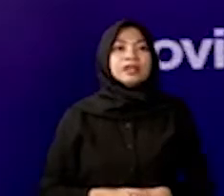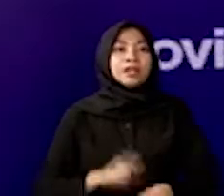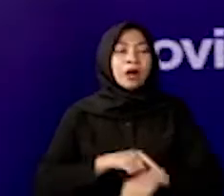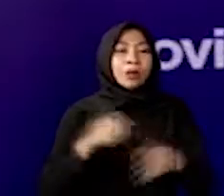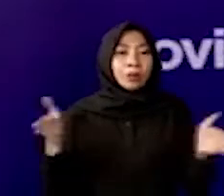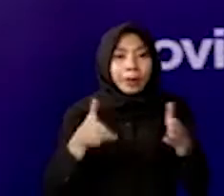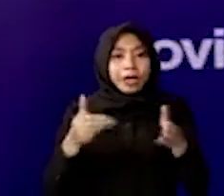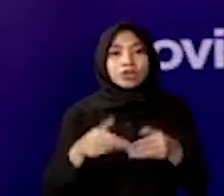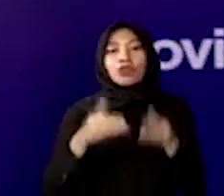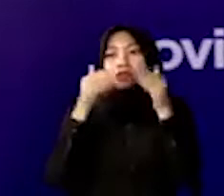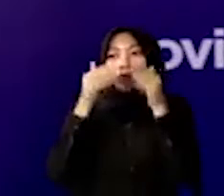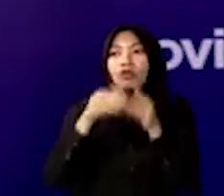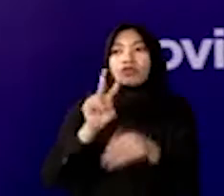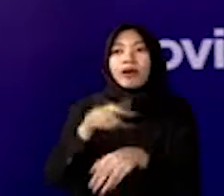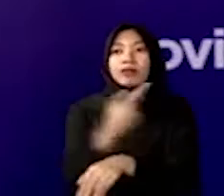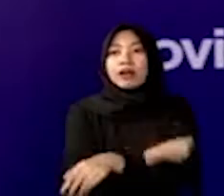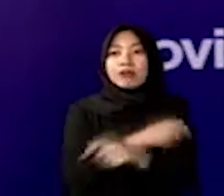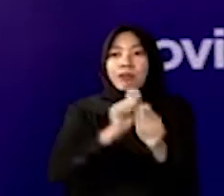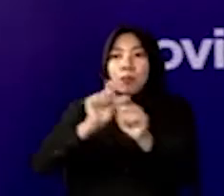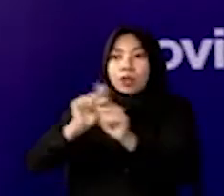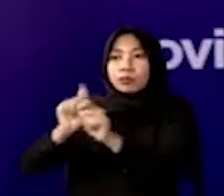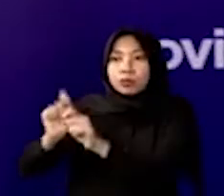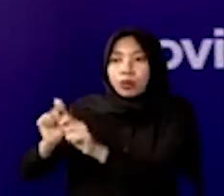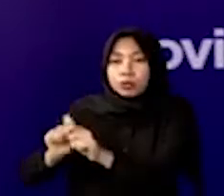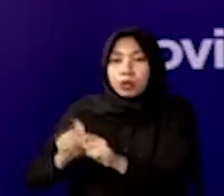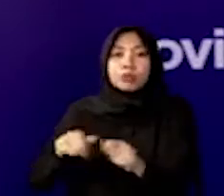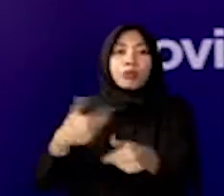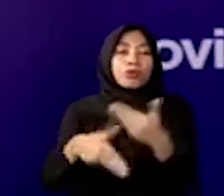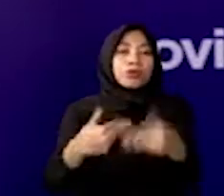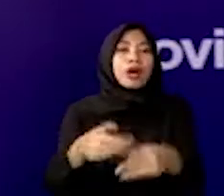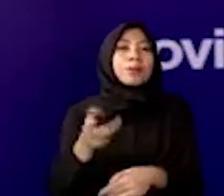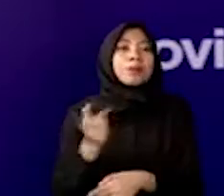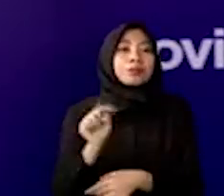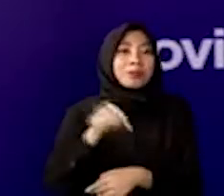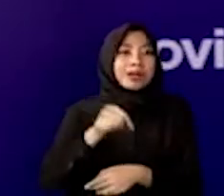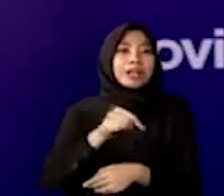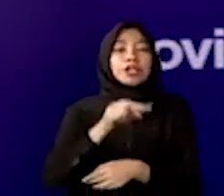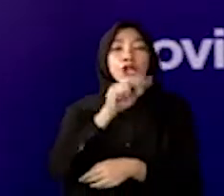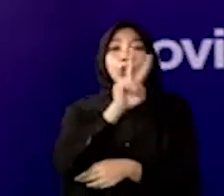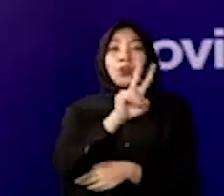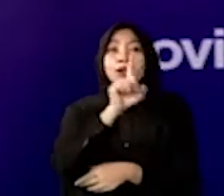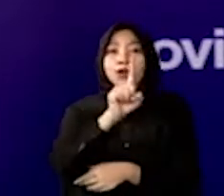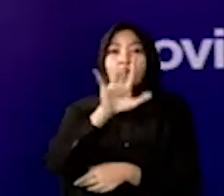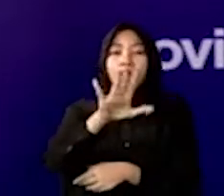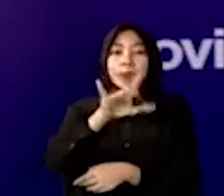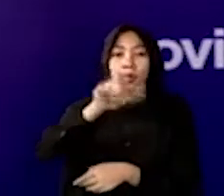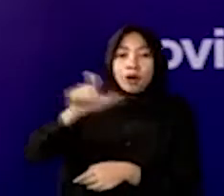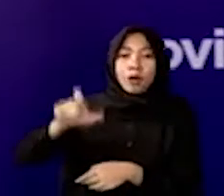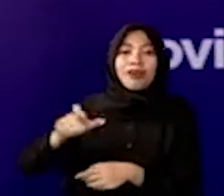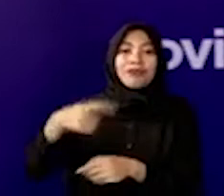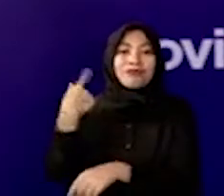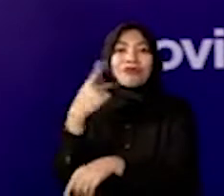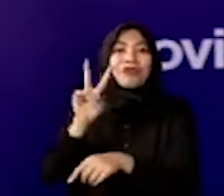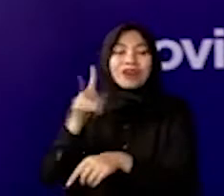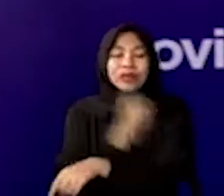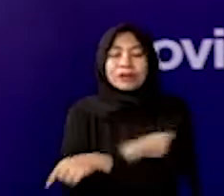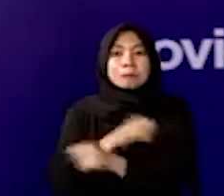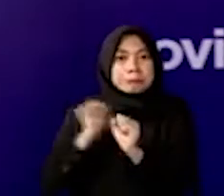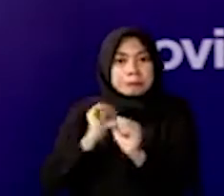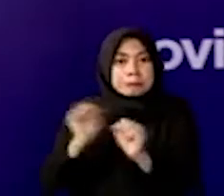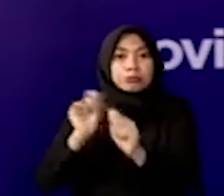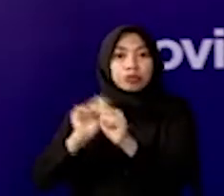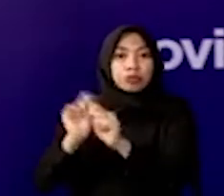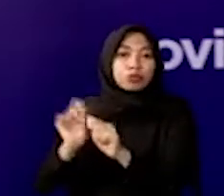pengadaan vaksin kita harus secure karena seluruh 215 ini mengejar vaksin sehingga kita sudah kira-kira secur